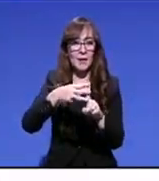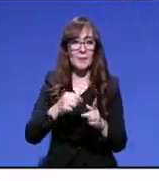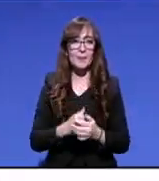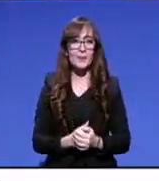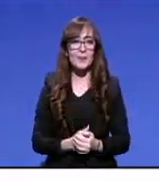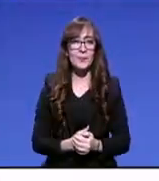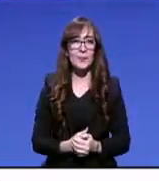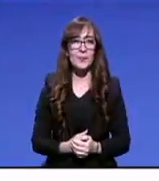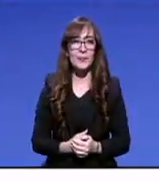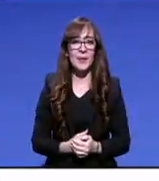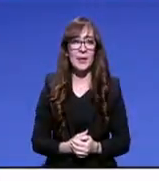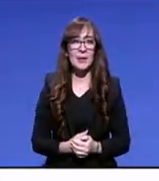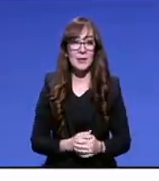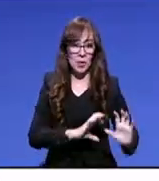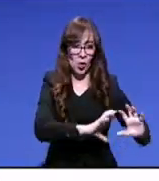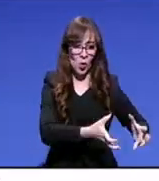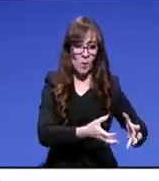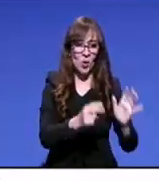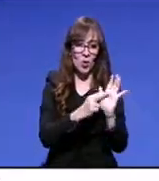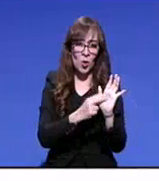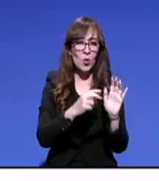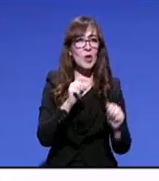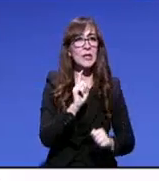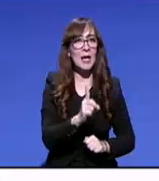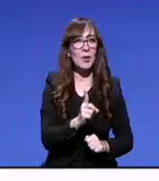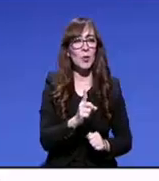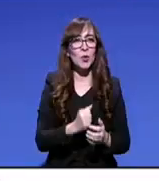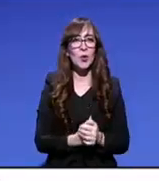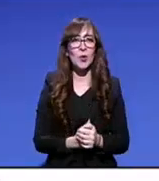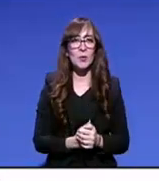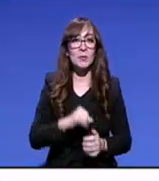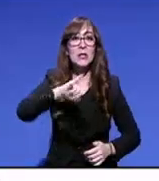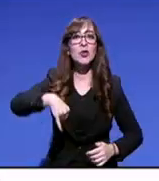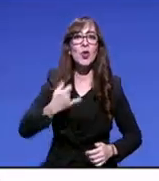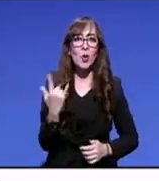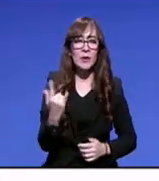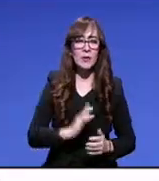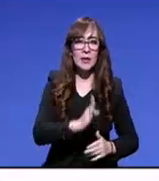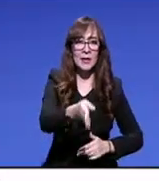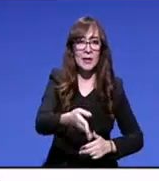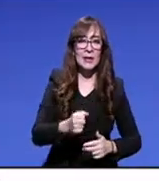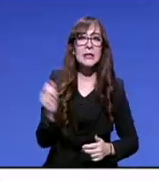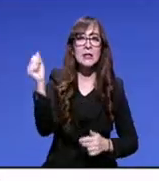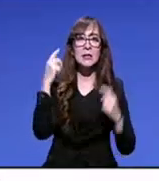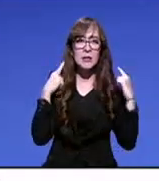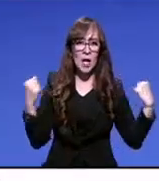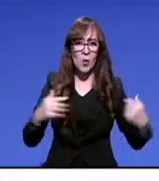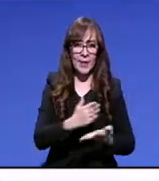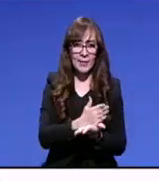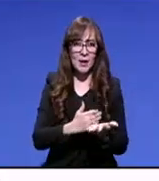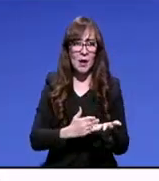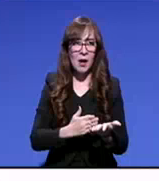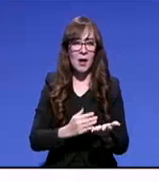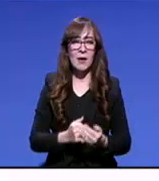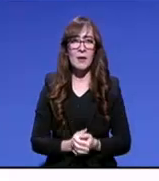Sementara di kubu nomor urut 01, petahana Joko Widodo mengunjungi Pondok Pesantren Al-Anwar, Rembang, Jawa Tengah. Jokowi datang untuk bersilaturahmi